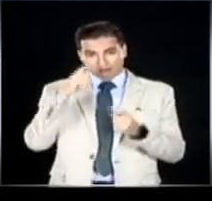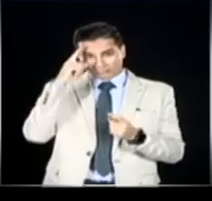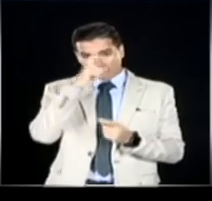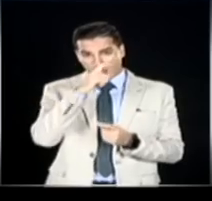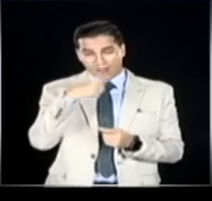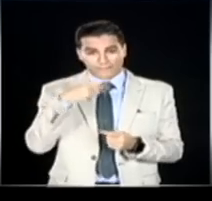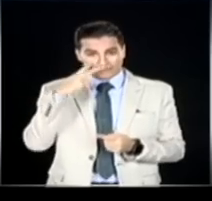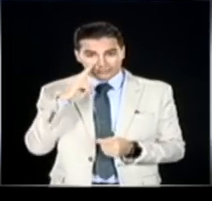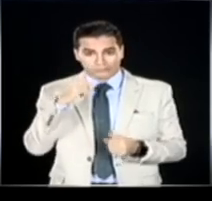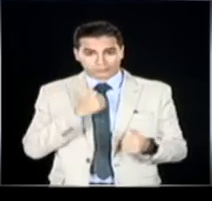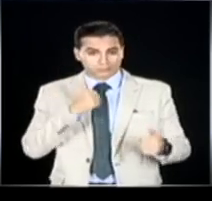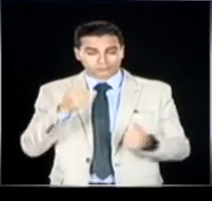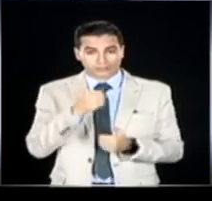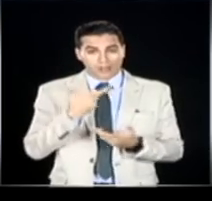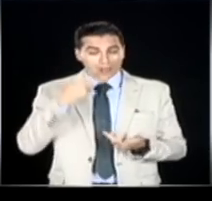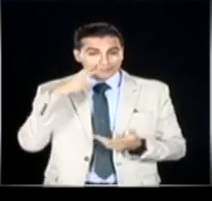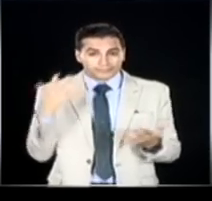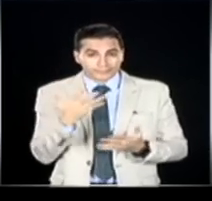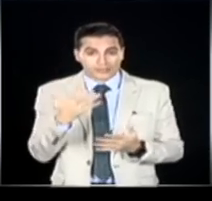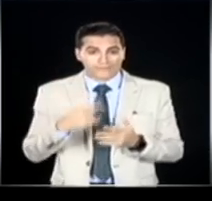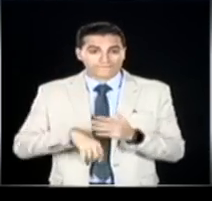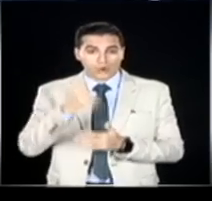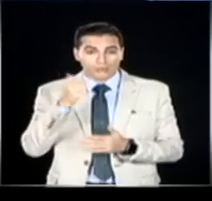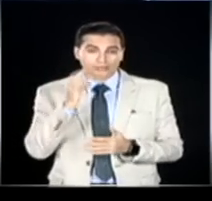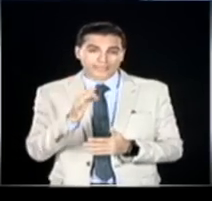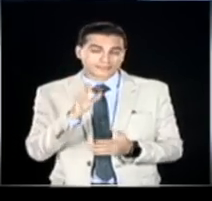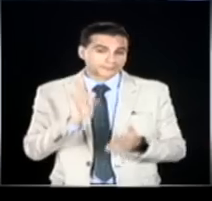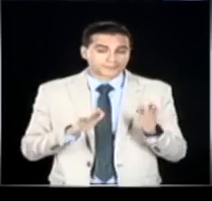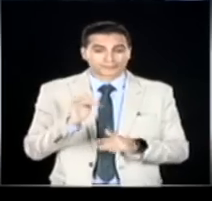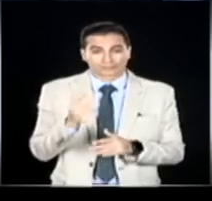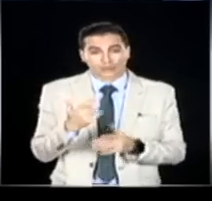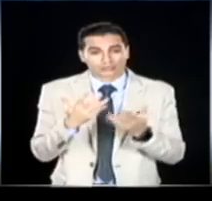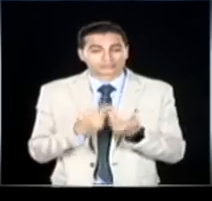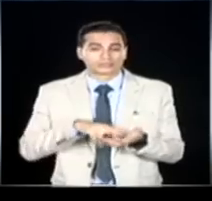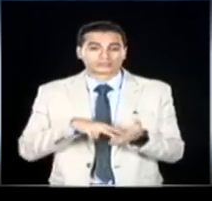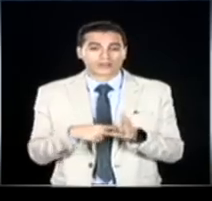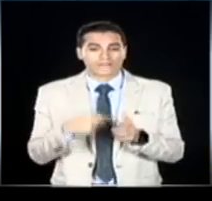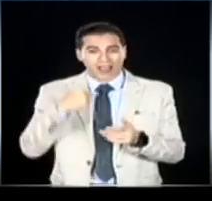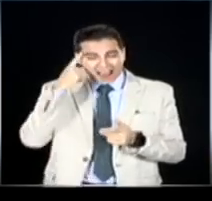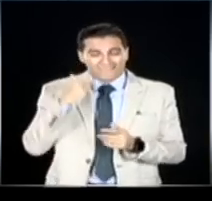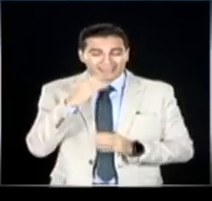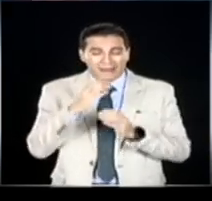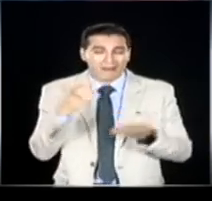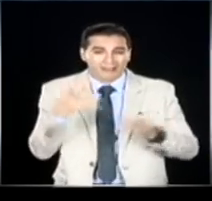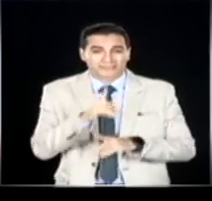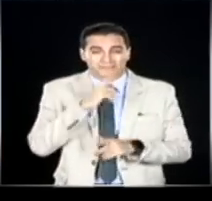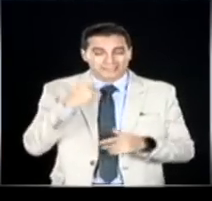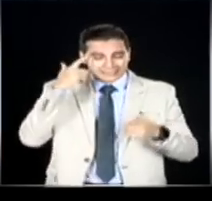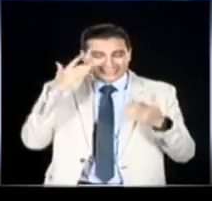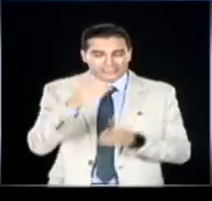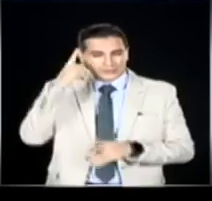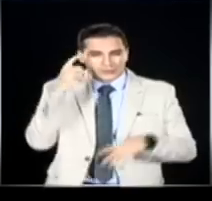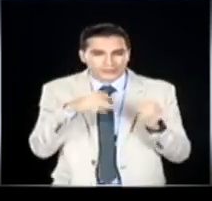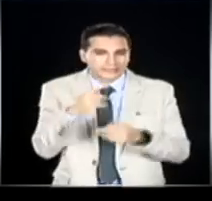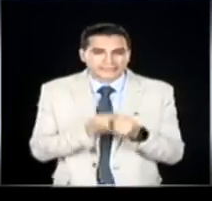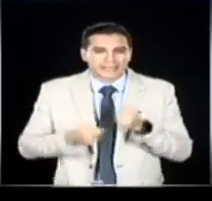ممكن يضيع مننا فرصه الفوز بالمركز الاول عدم التركيز والتوتر تؤثر